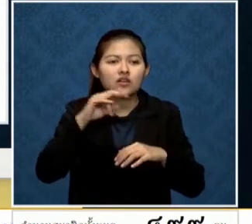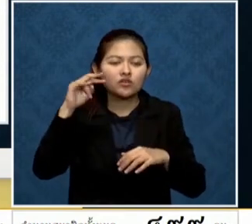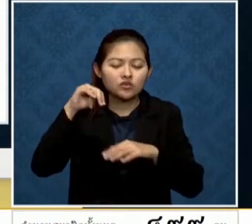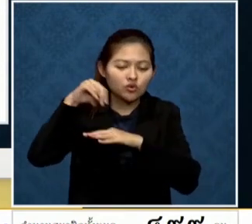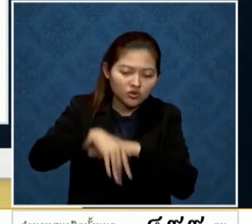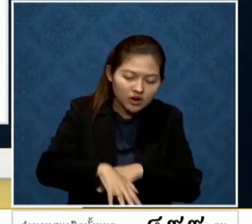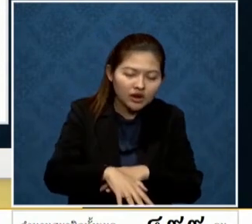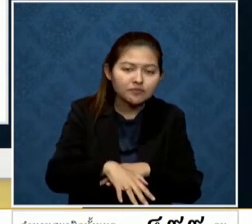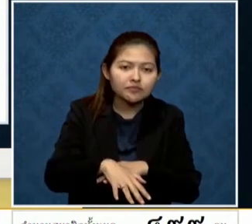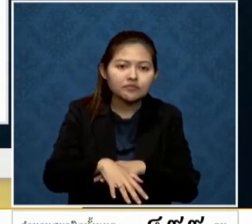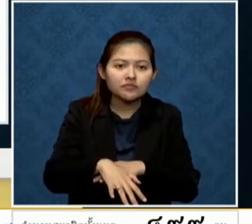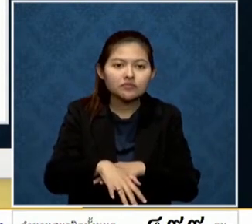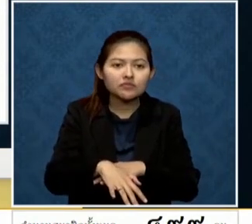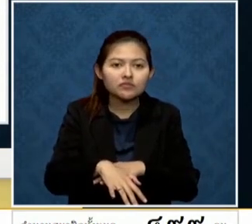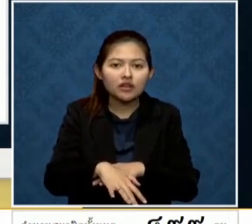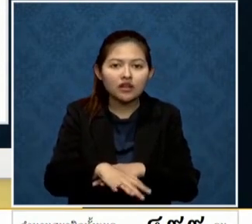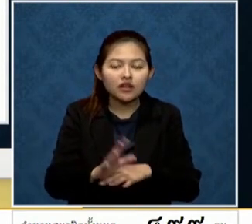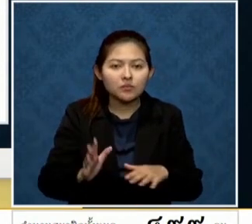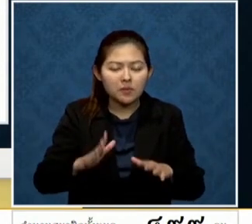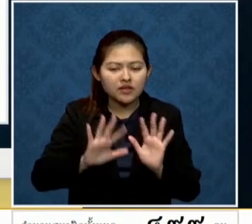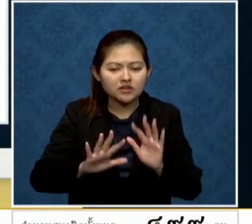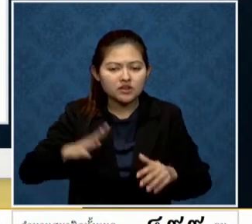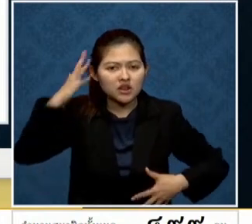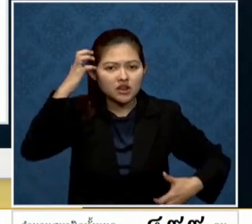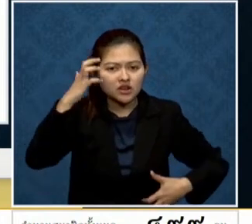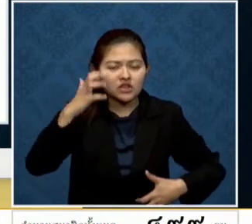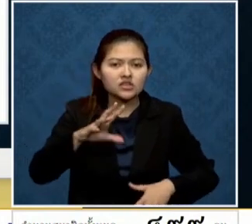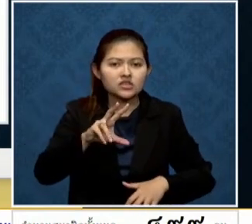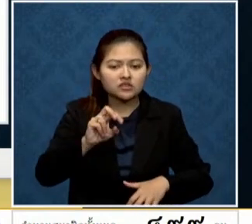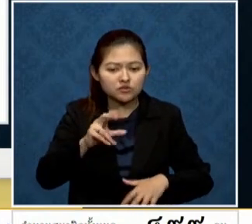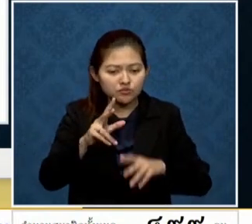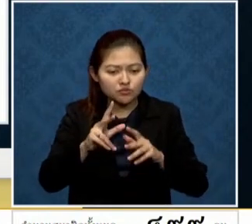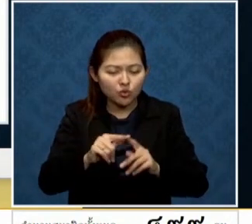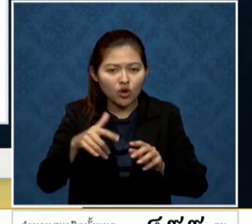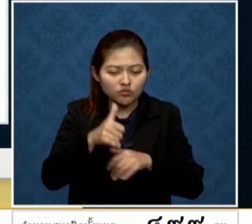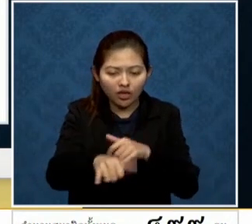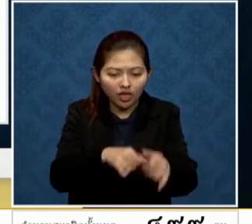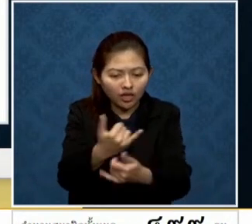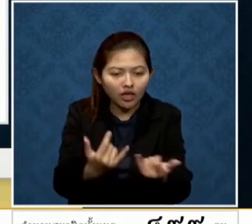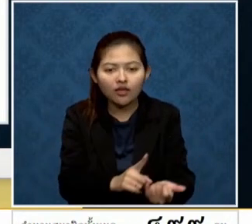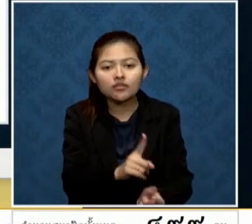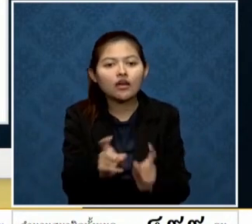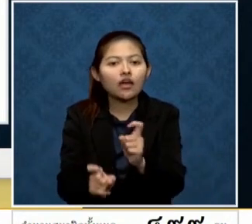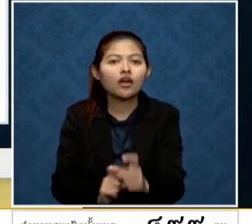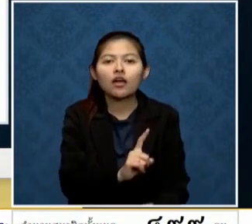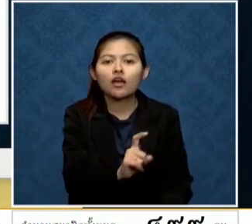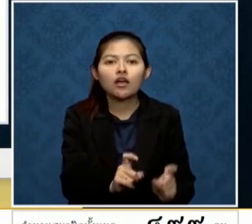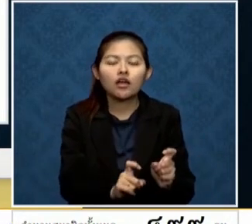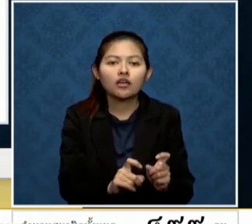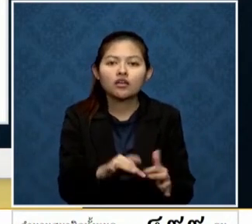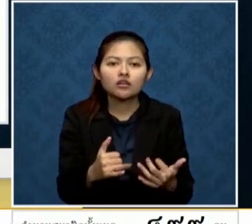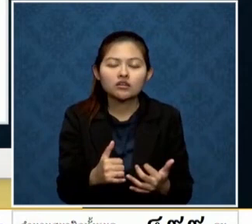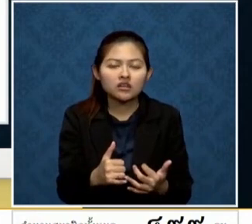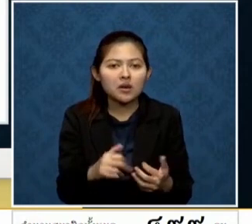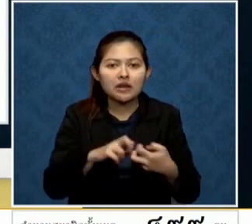ผ่านมาท่านอาจจะได้ข่าวว่ามีลิงถึง 30ตัวตกลงไปในบ่อน้ำตายหมดเลยนะคะสิ่งนี้ไม่ควรจะเกิด